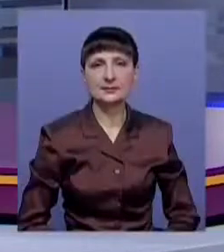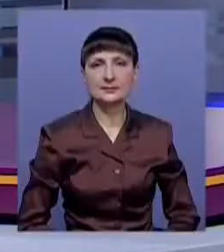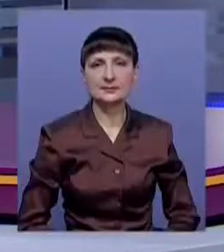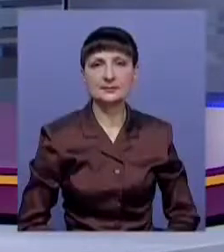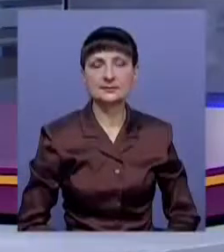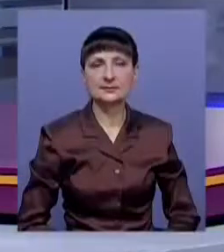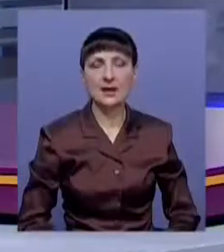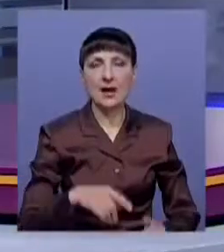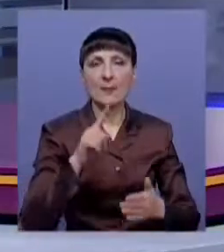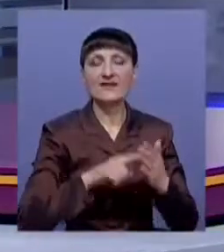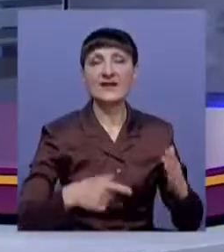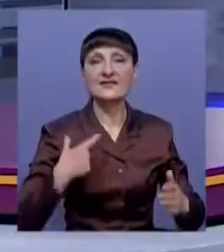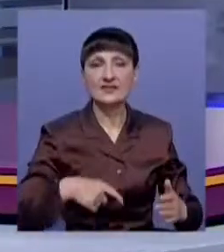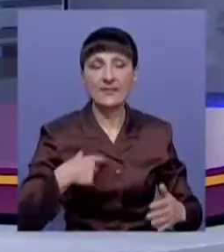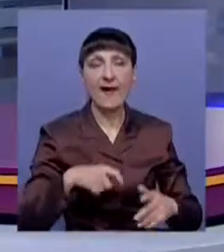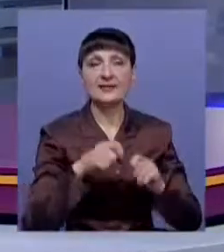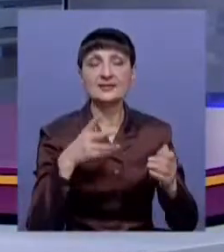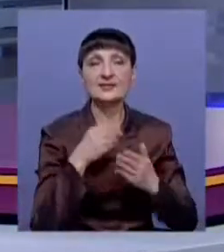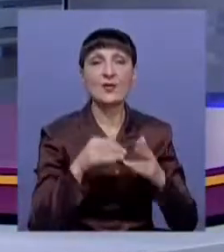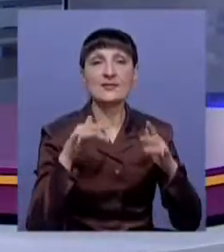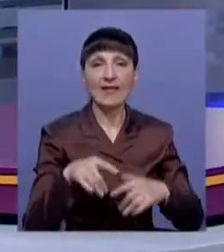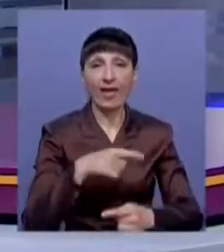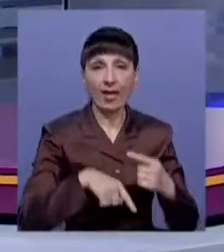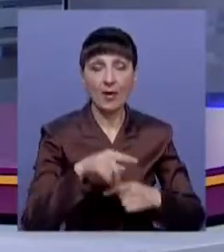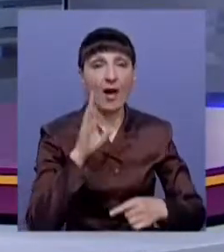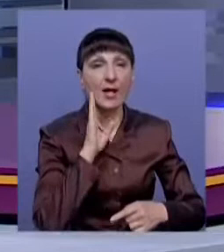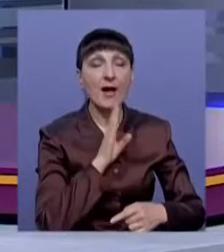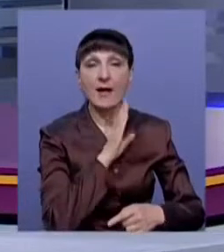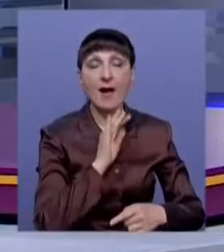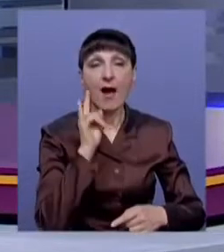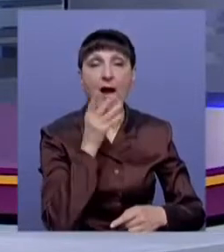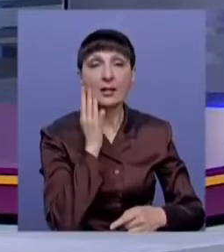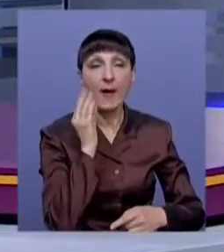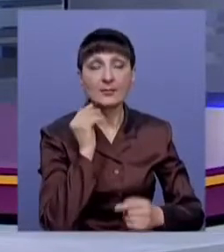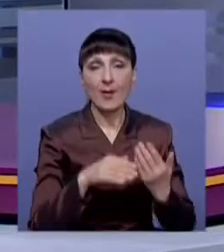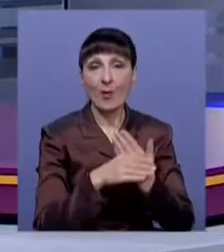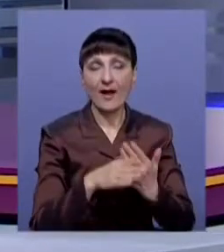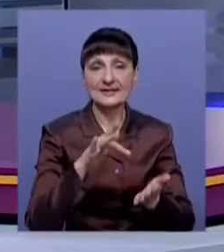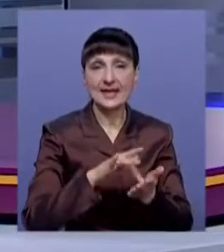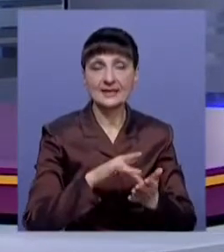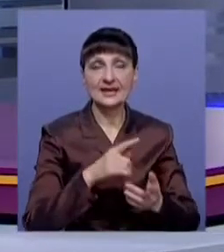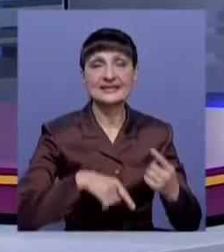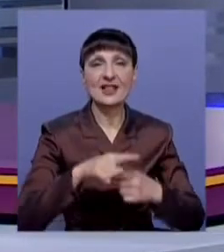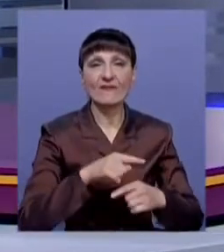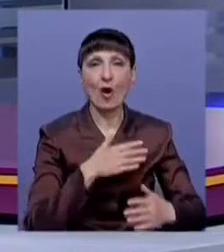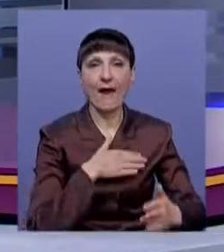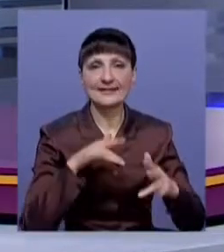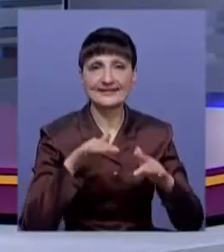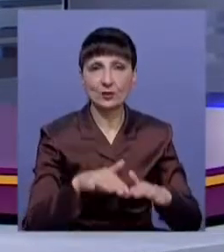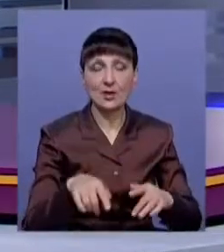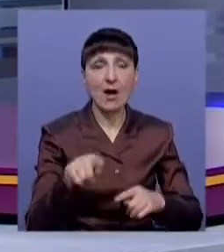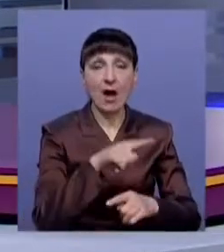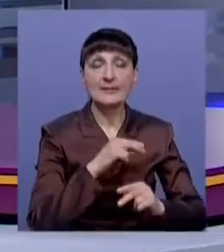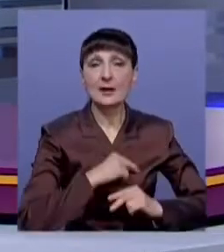поверить в себя и открыть свое дело алматинский женщинам помогает в центрах деловой активности баха турбосвин сегодня они